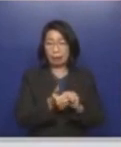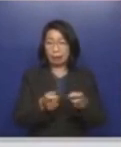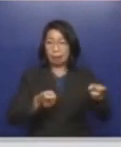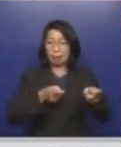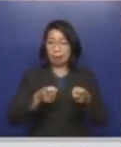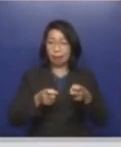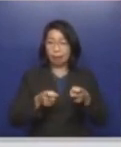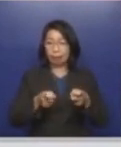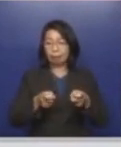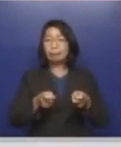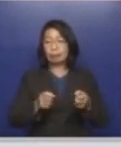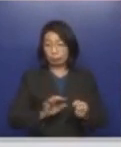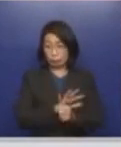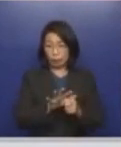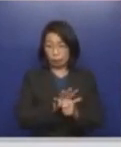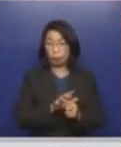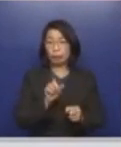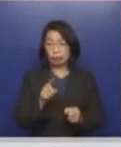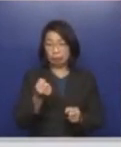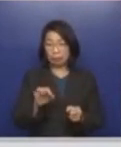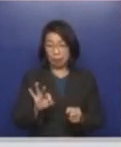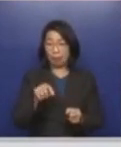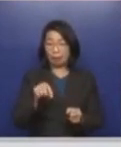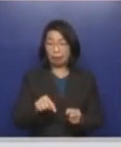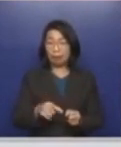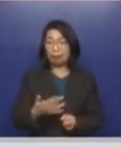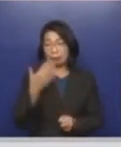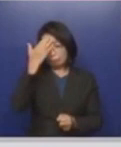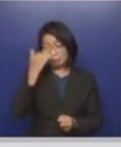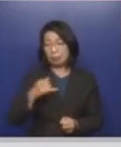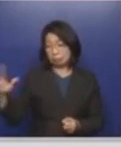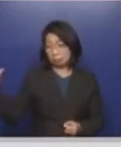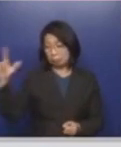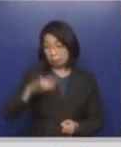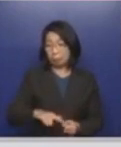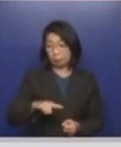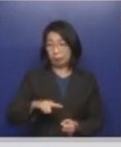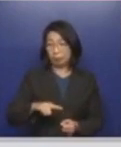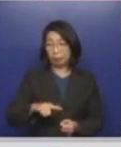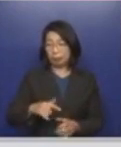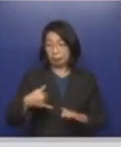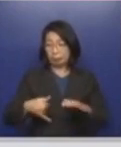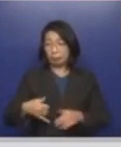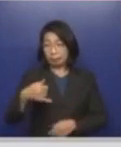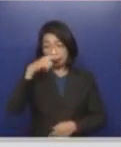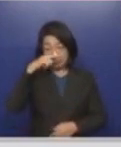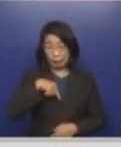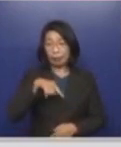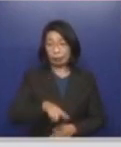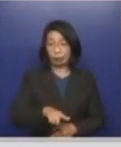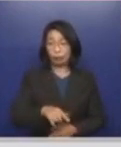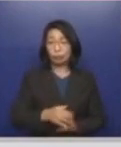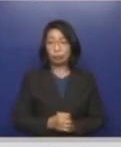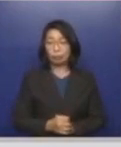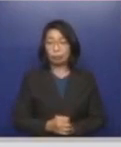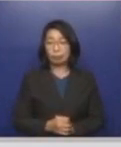บริหารสถานการณ์กรณีโควิด-19 กรณีอนุญาตให้ชาวต่างประเทศเข้ามาในราชอาณาจักรไ